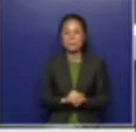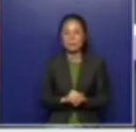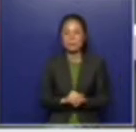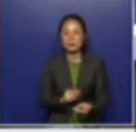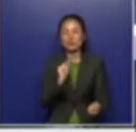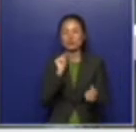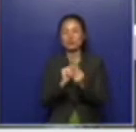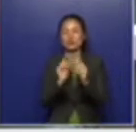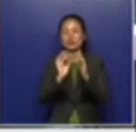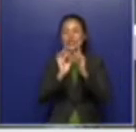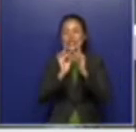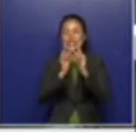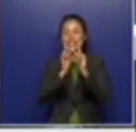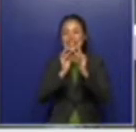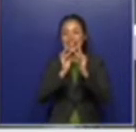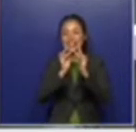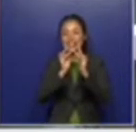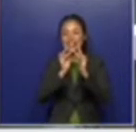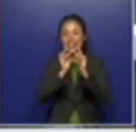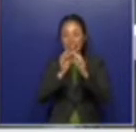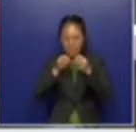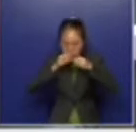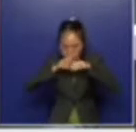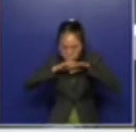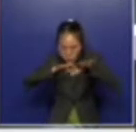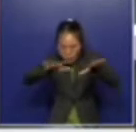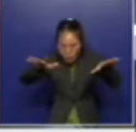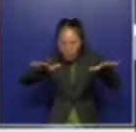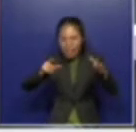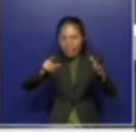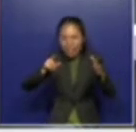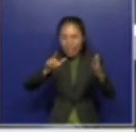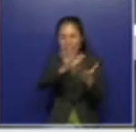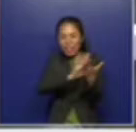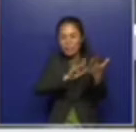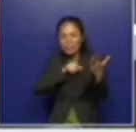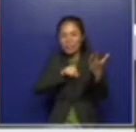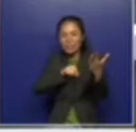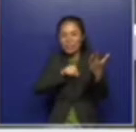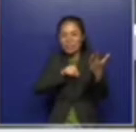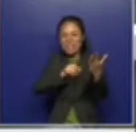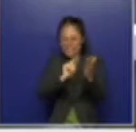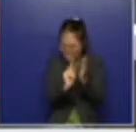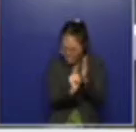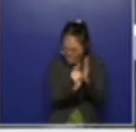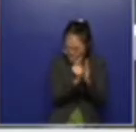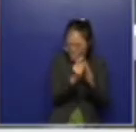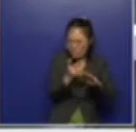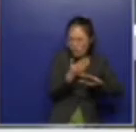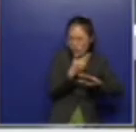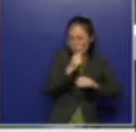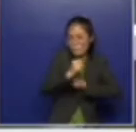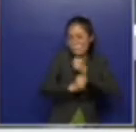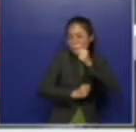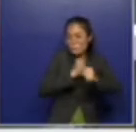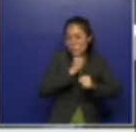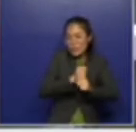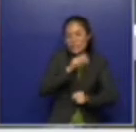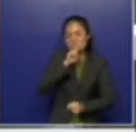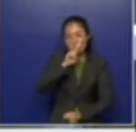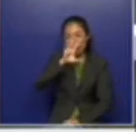เน็ตประชารัฐครับชื่อคุ้นๆนะฮะนี่คิดกันมาตั้งแต่ก่อนตั้งพรรคเลยครับตั้งแต่ปี59ก็คือเน็ตประ